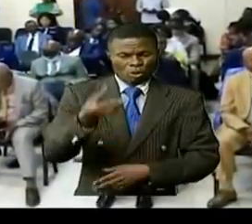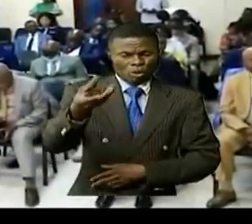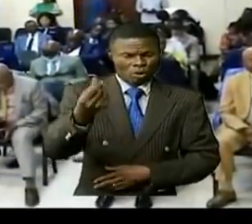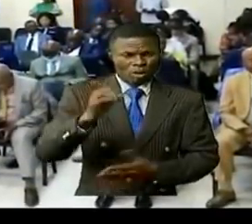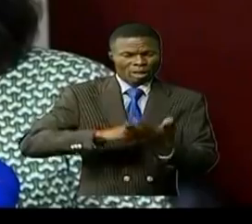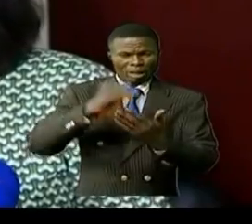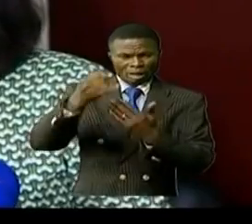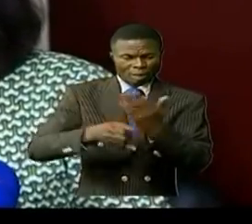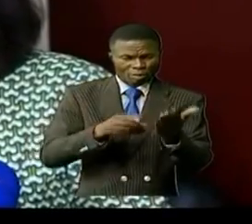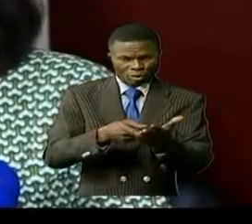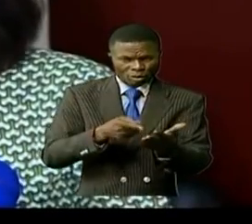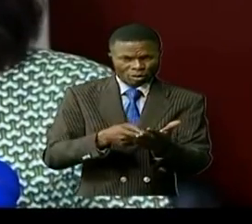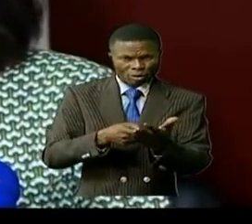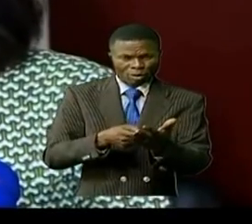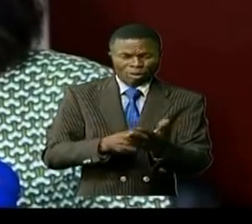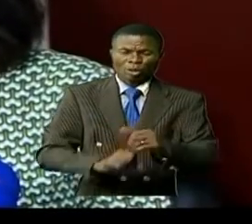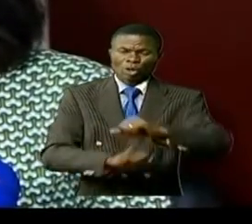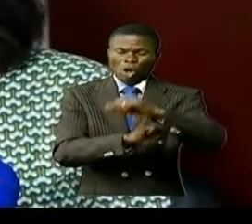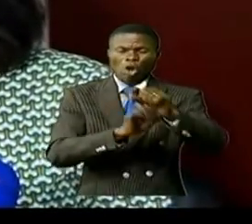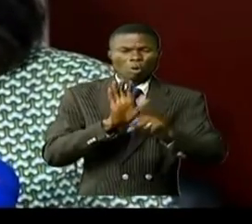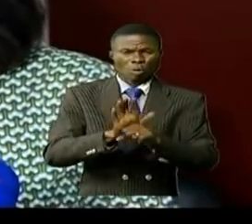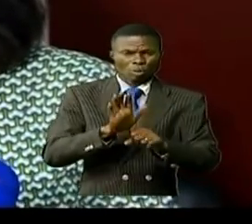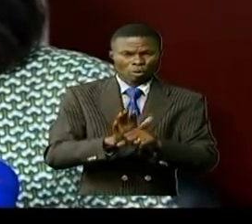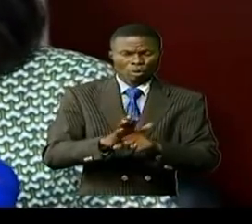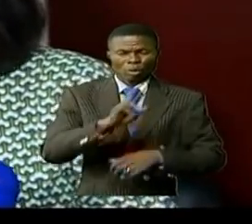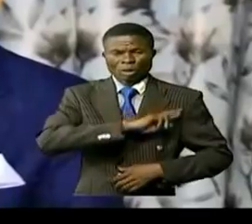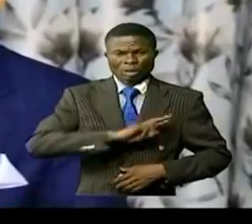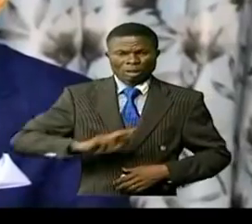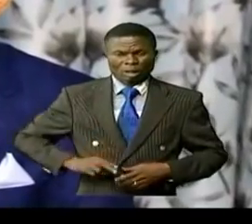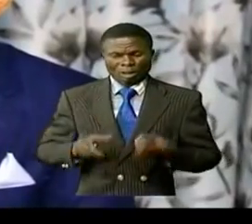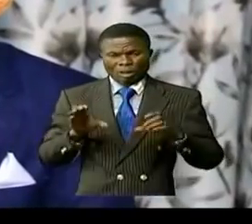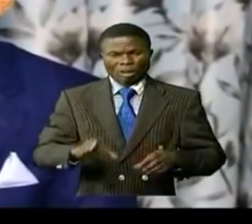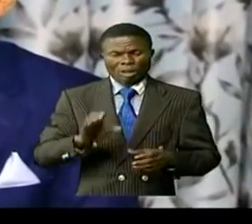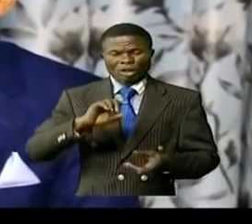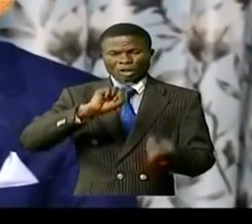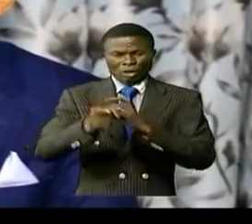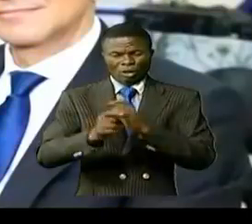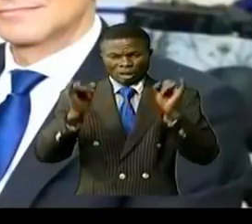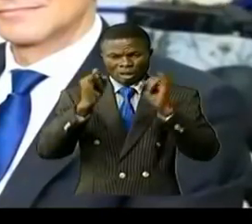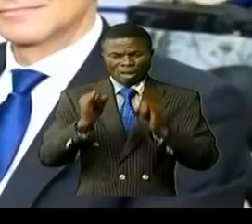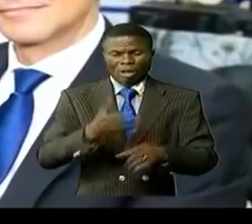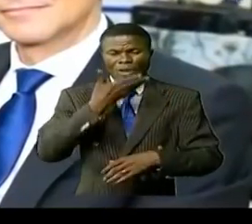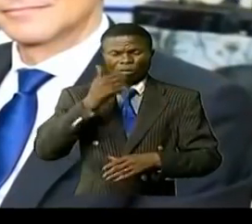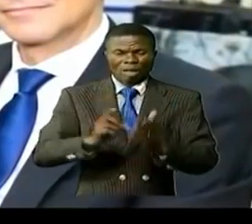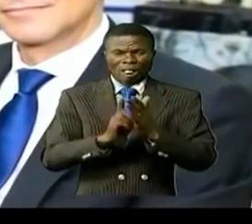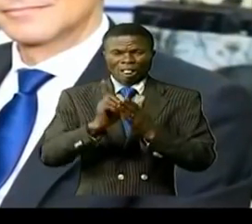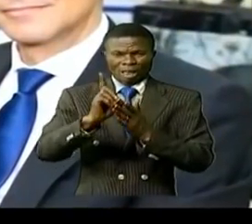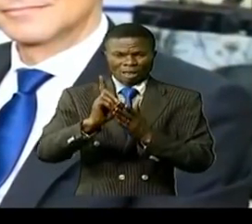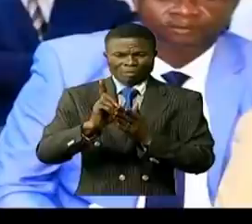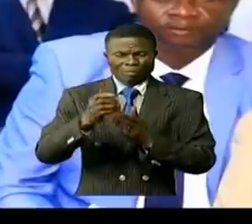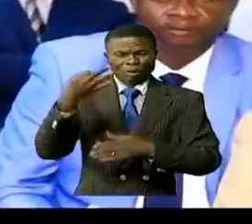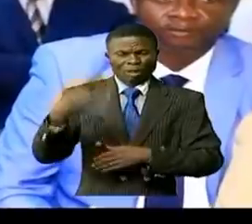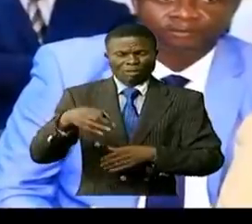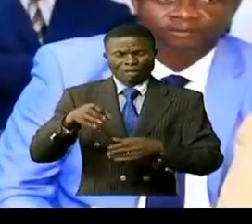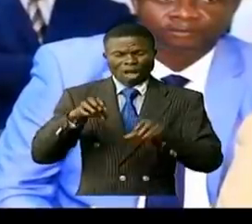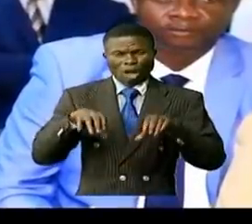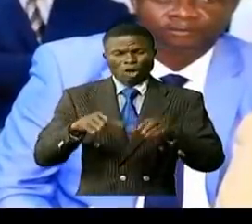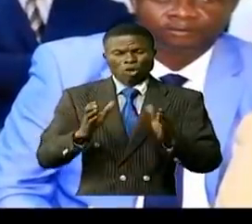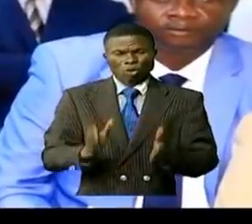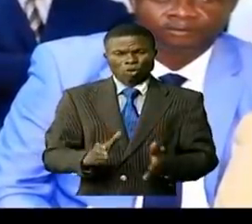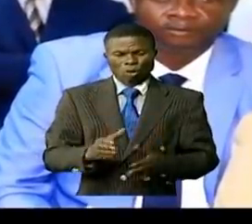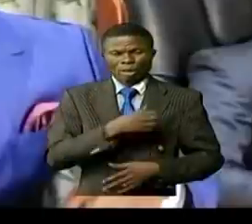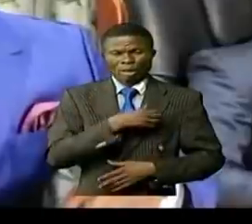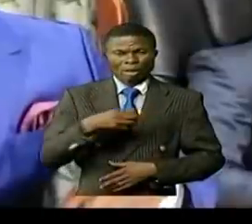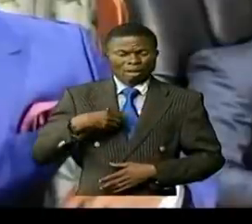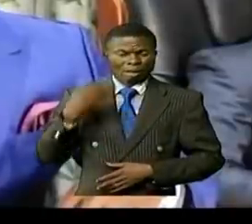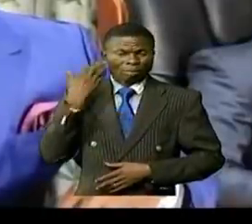CAP 5 se veut un appui considérable en RDC pour faire du numérique le véritable levier de la croissance économique. Pour François-Xavier